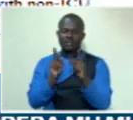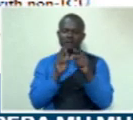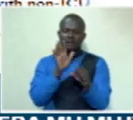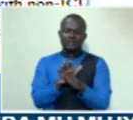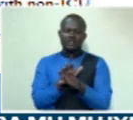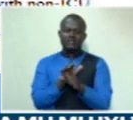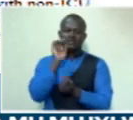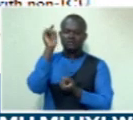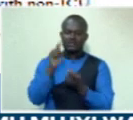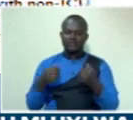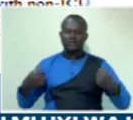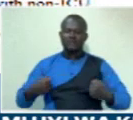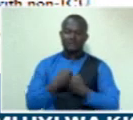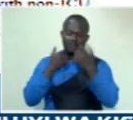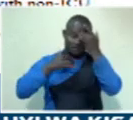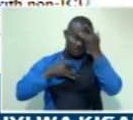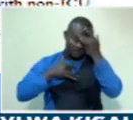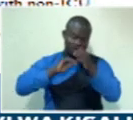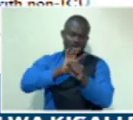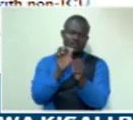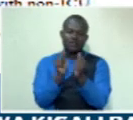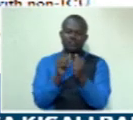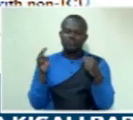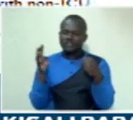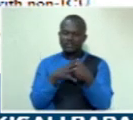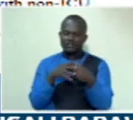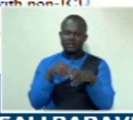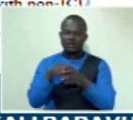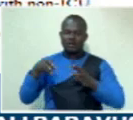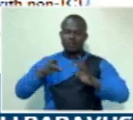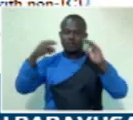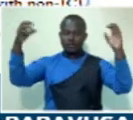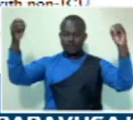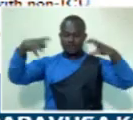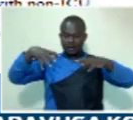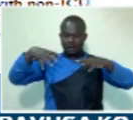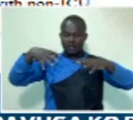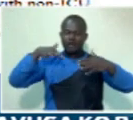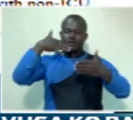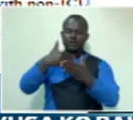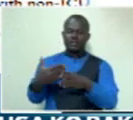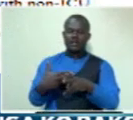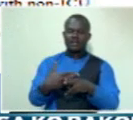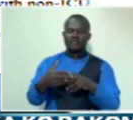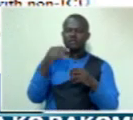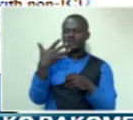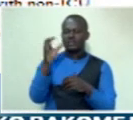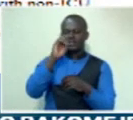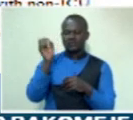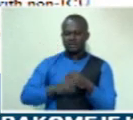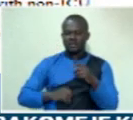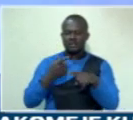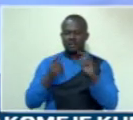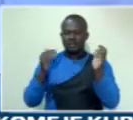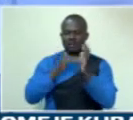abaturage bigabanya ibyago byo kwandura COVID-19 mu buryo bugaragara kugera ku kigero cya 50%